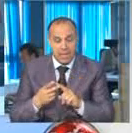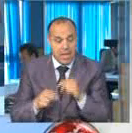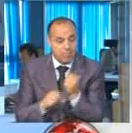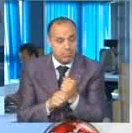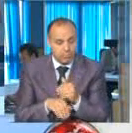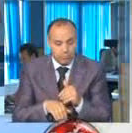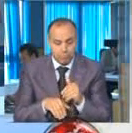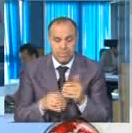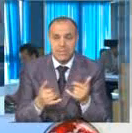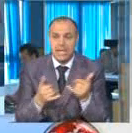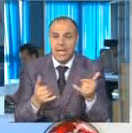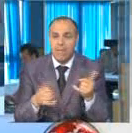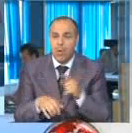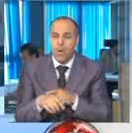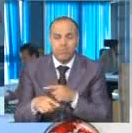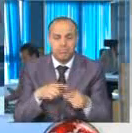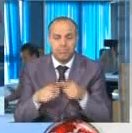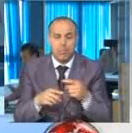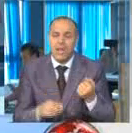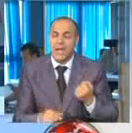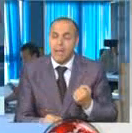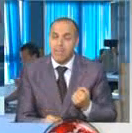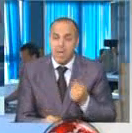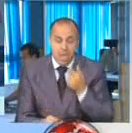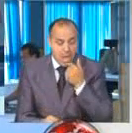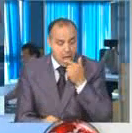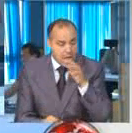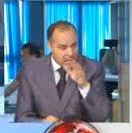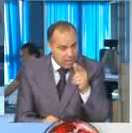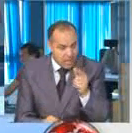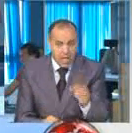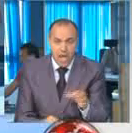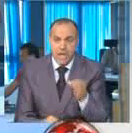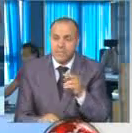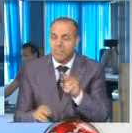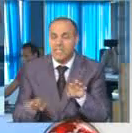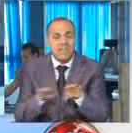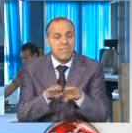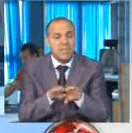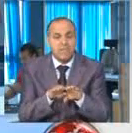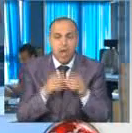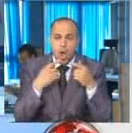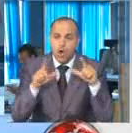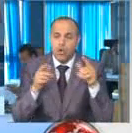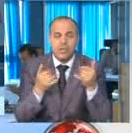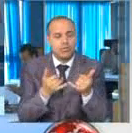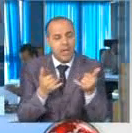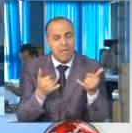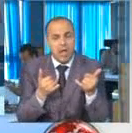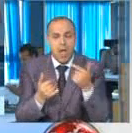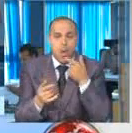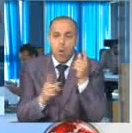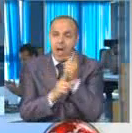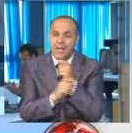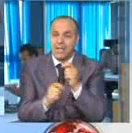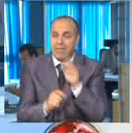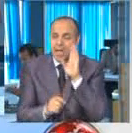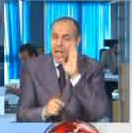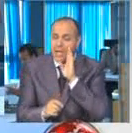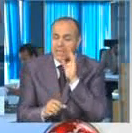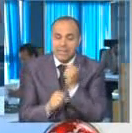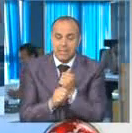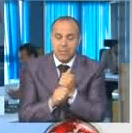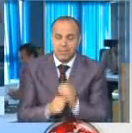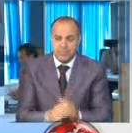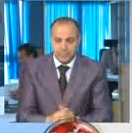أشغالها الصحافة زمن النزاعات والإرهاب وكيفية إيجاد معادلة بين حرية الصحافة واحترام أخلاقية المهنة.